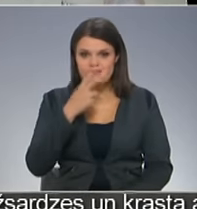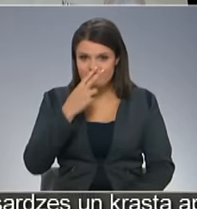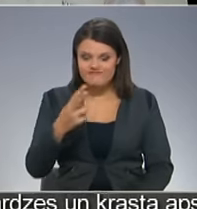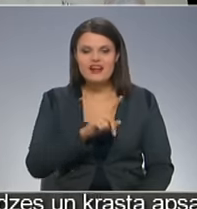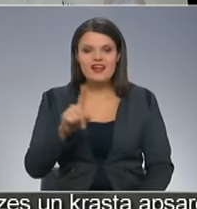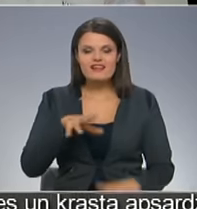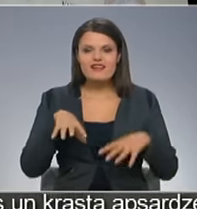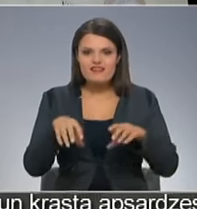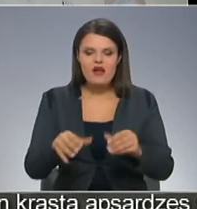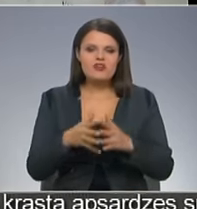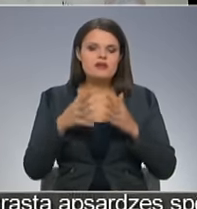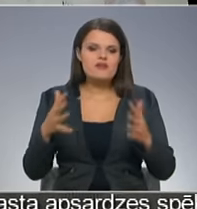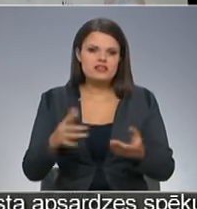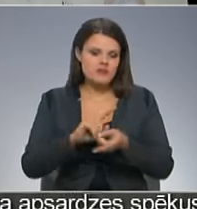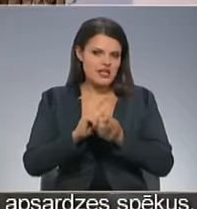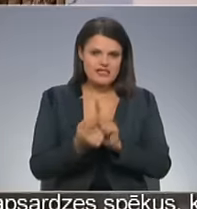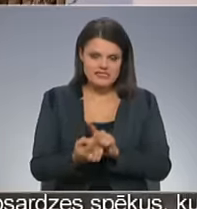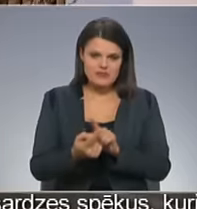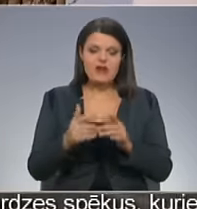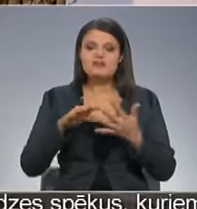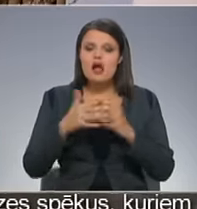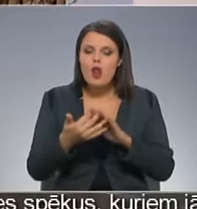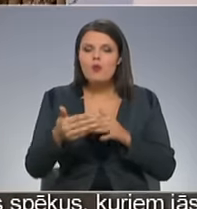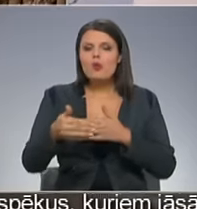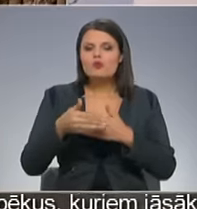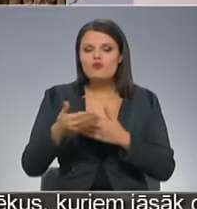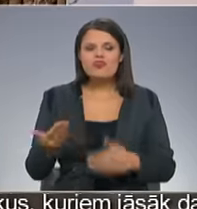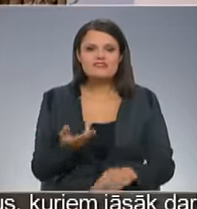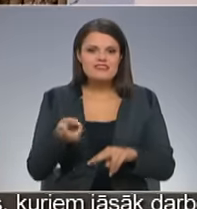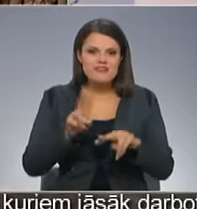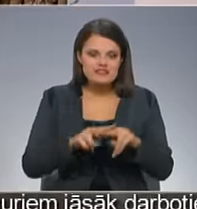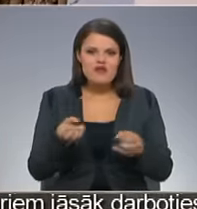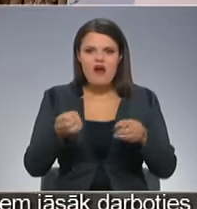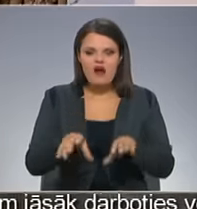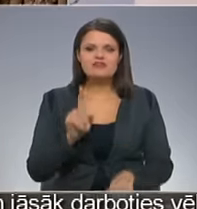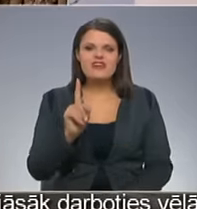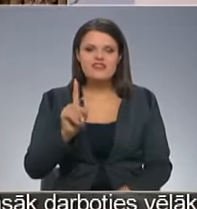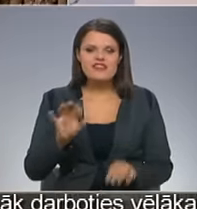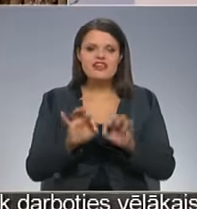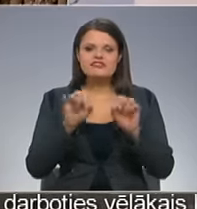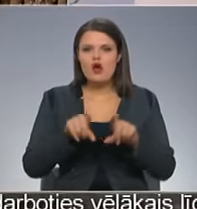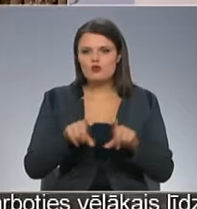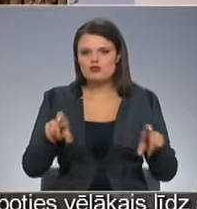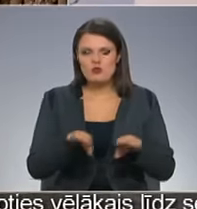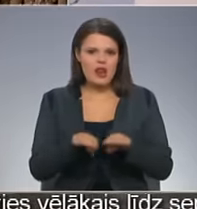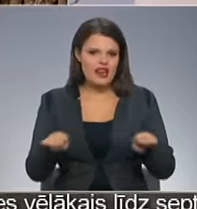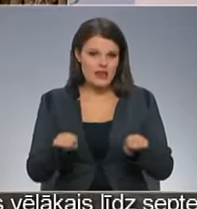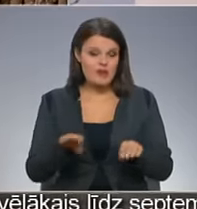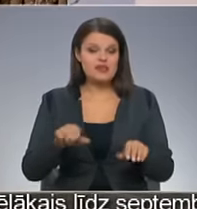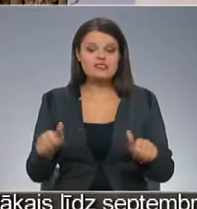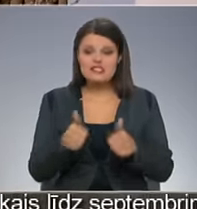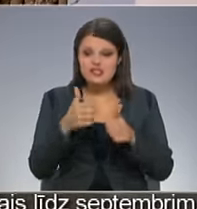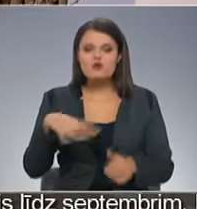ir jāveic kardināls reformas. Laukos tuvāk dzīvesvietai tiktu atstāts tikai sākumskolas līmenis. Līdz ar to